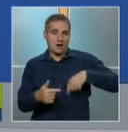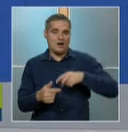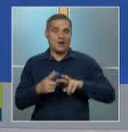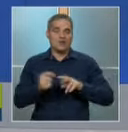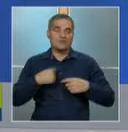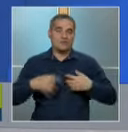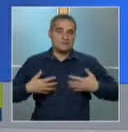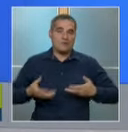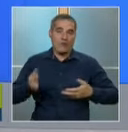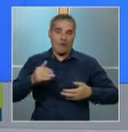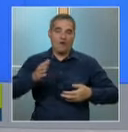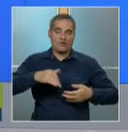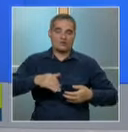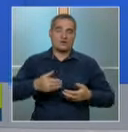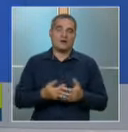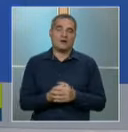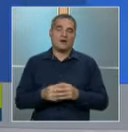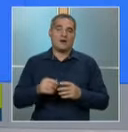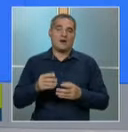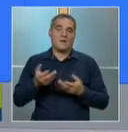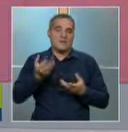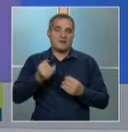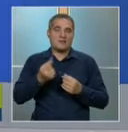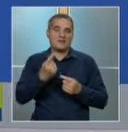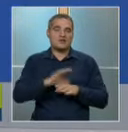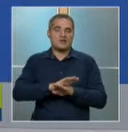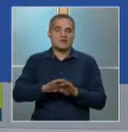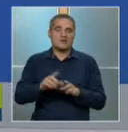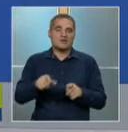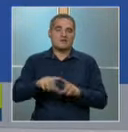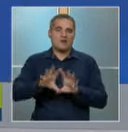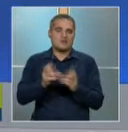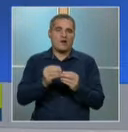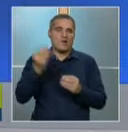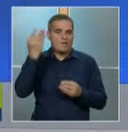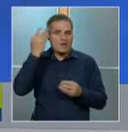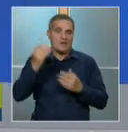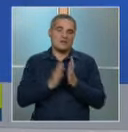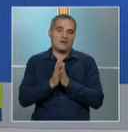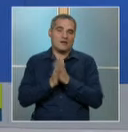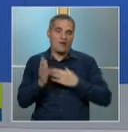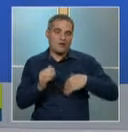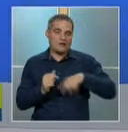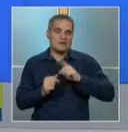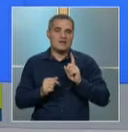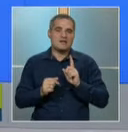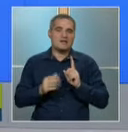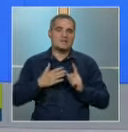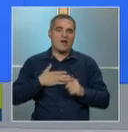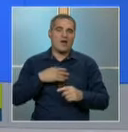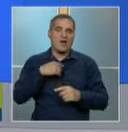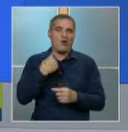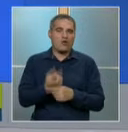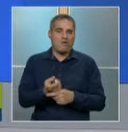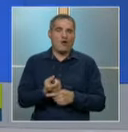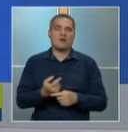искаме още преди въобще първото да бъде завършено. И смятам, че това е изцяло вина на нас като хора, че не биваме отговорни и